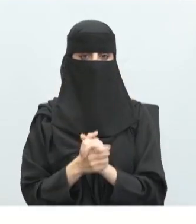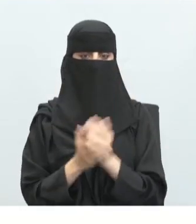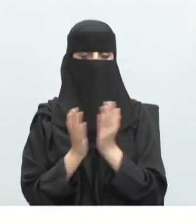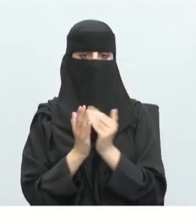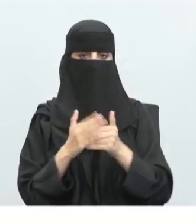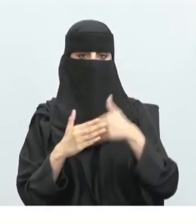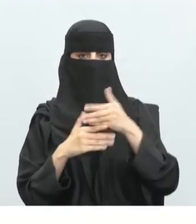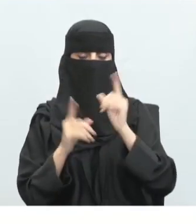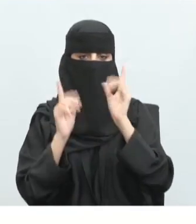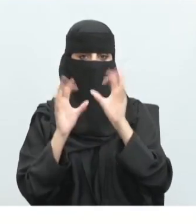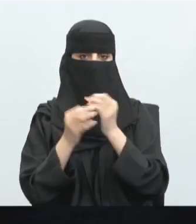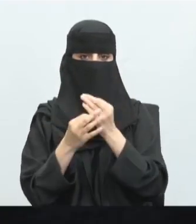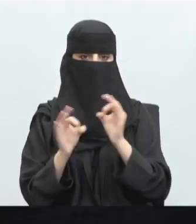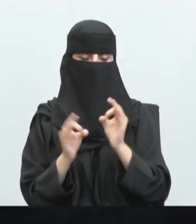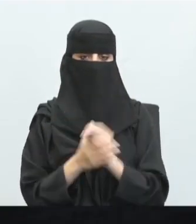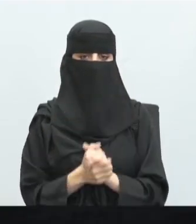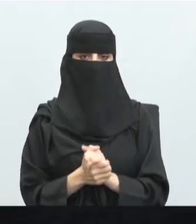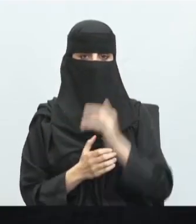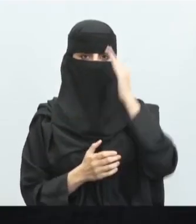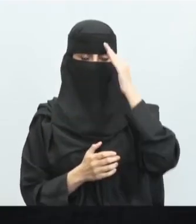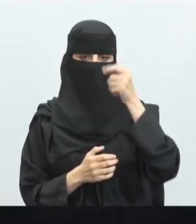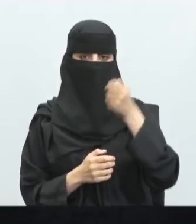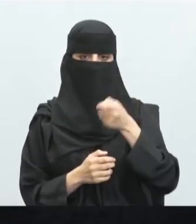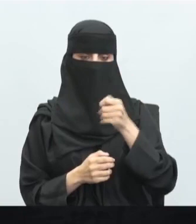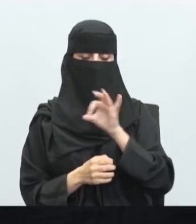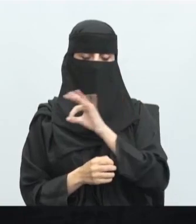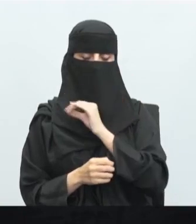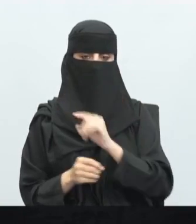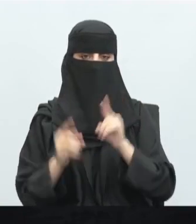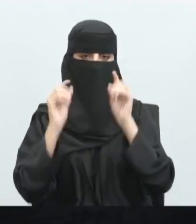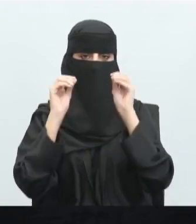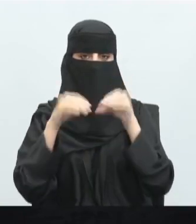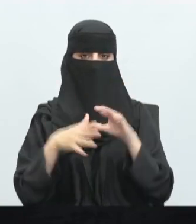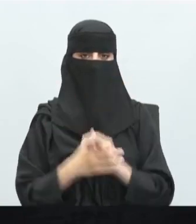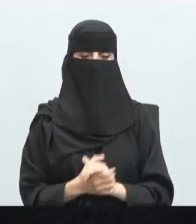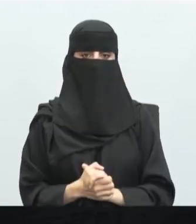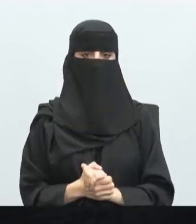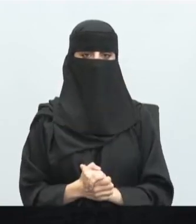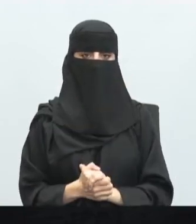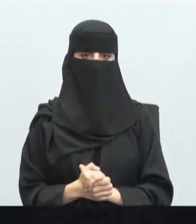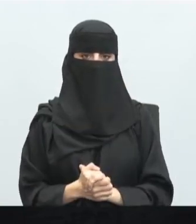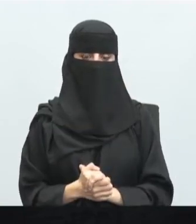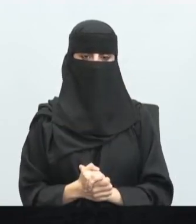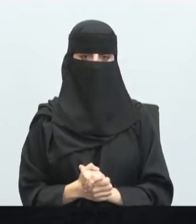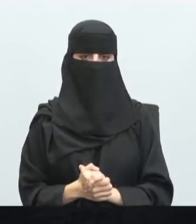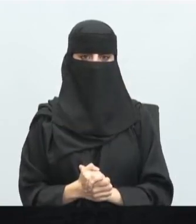درس قادم الى ذلك الحين استودعكم الله والسلام عليكم ورحمه الله